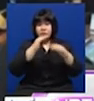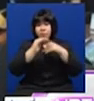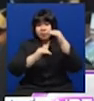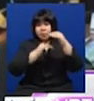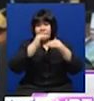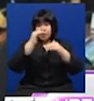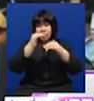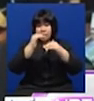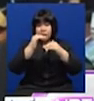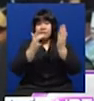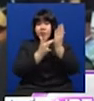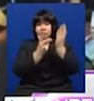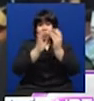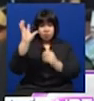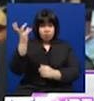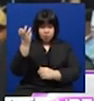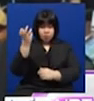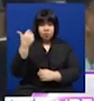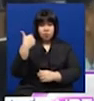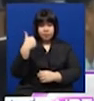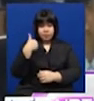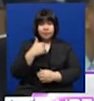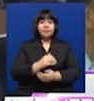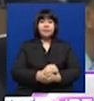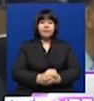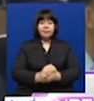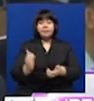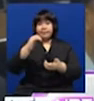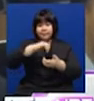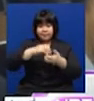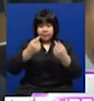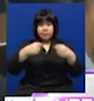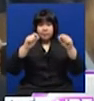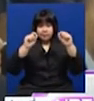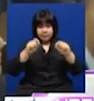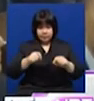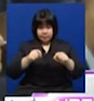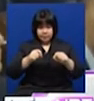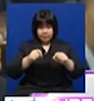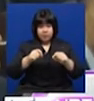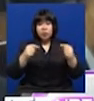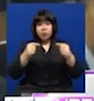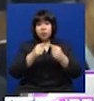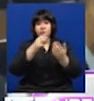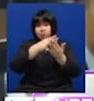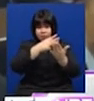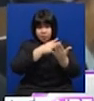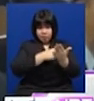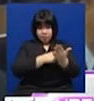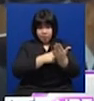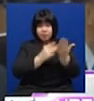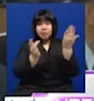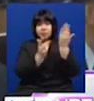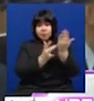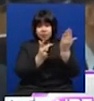ยีอวกาศและภูมิสารสนเทศองค์การมหาชนร่วมลงนามบันทึกข้อตกลงว่าด้วยความร่วมมือทางวิชาการด้านเท